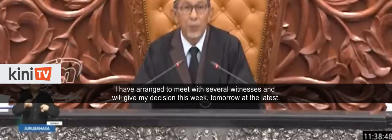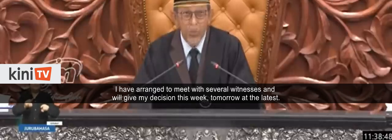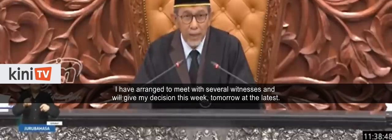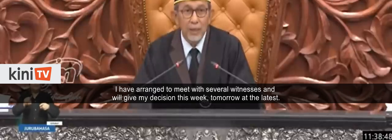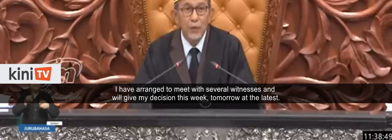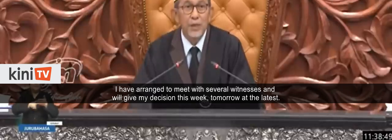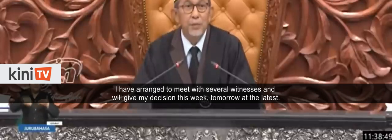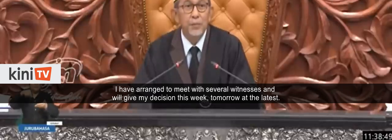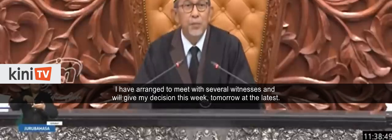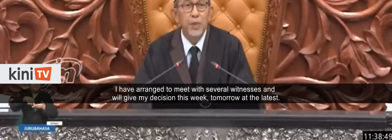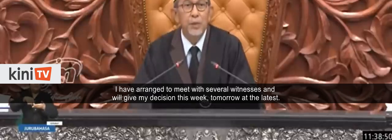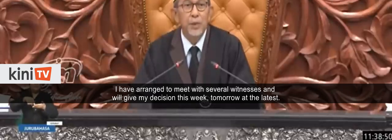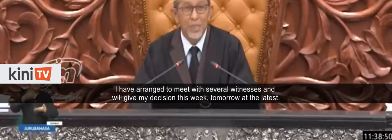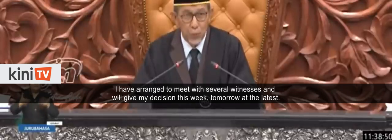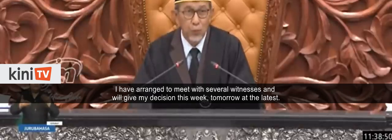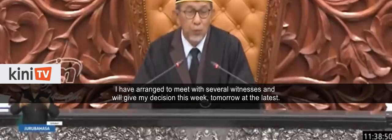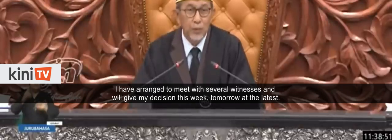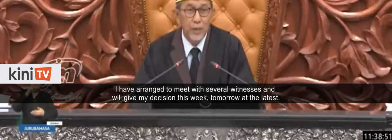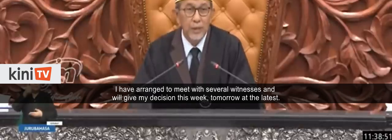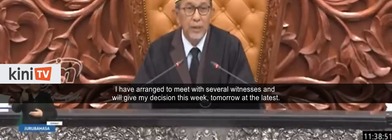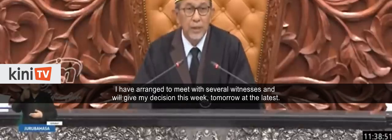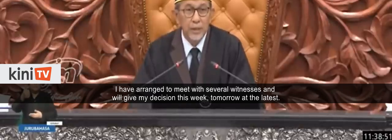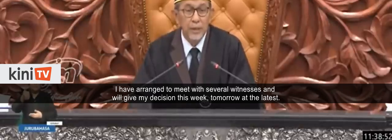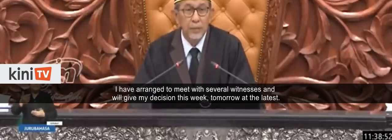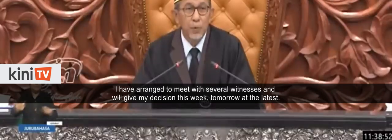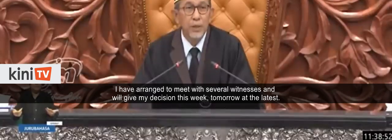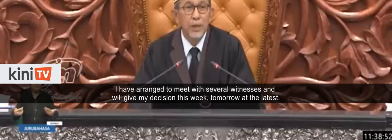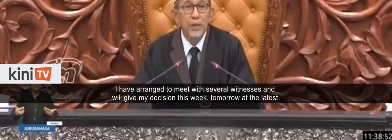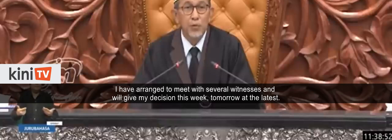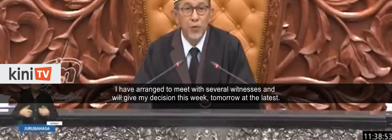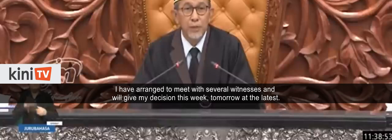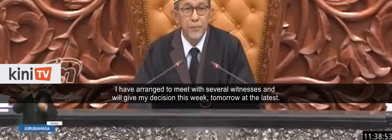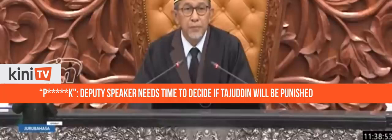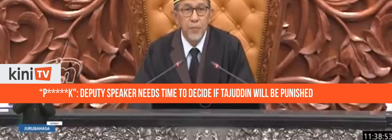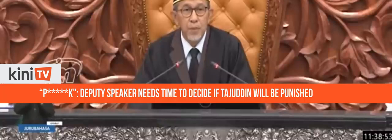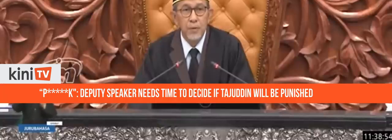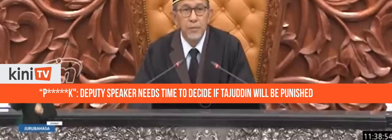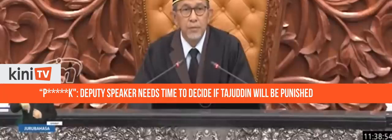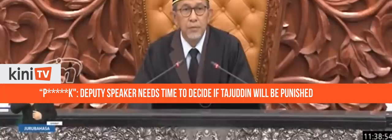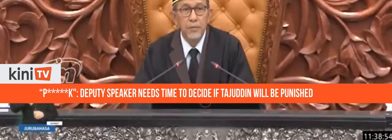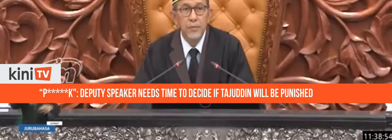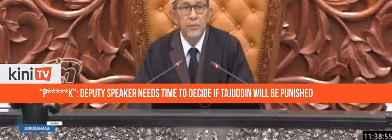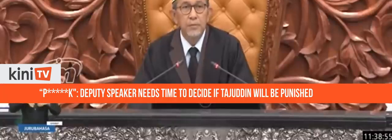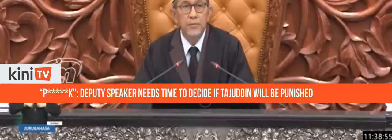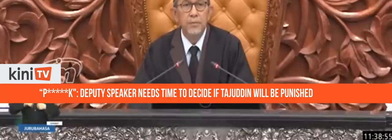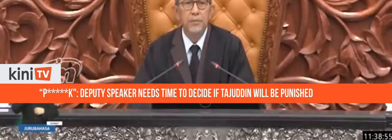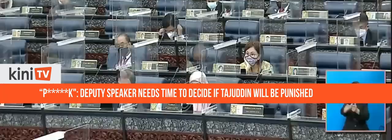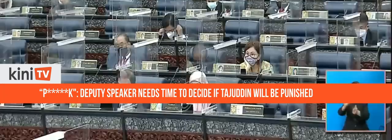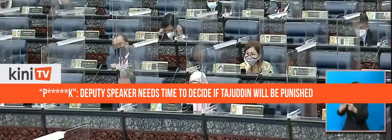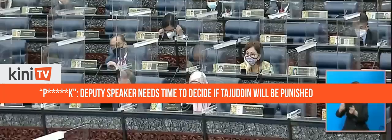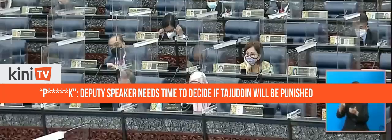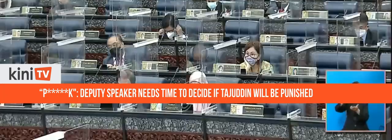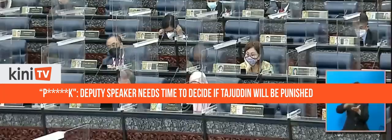dalam minggu ini selawatnya mungkin besok untuk saya buat keputusan. Rashid said this in response to pleas